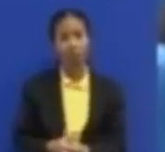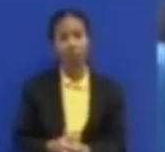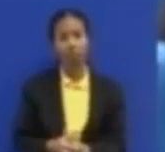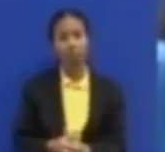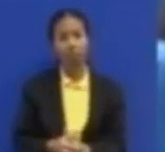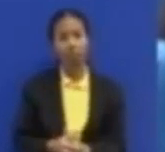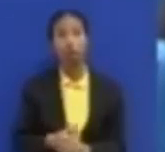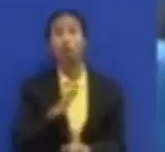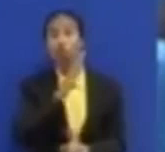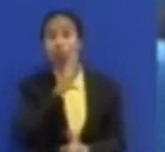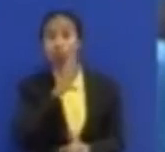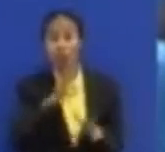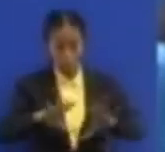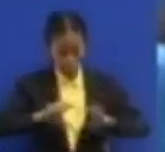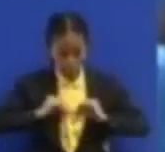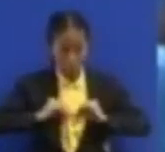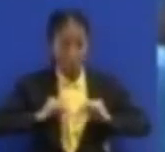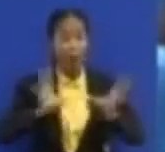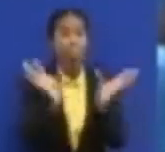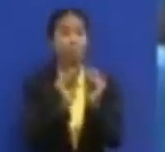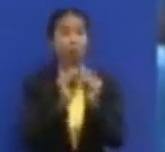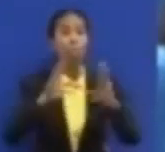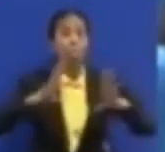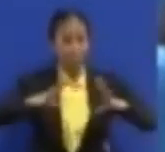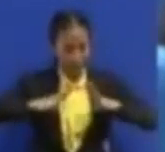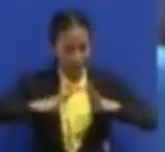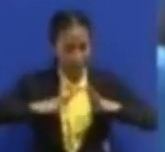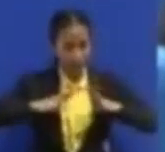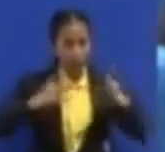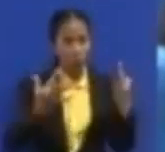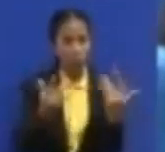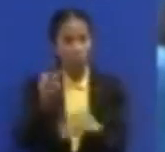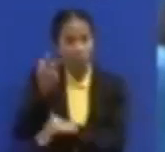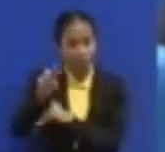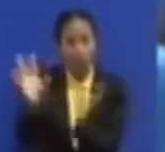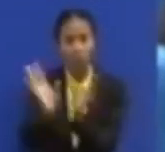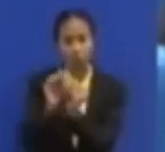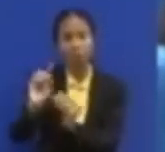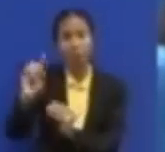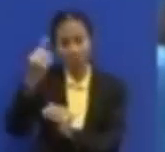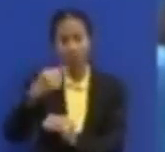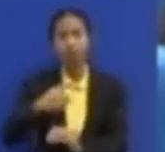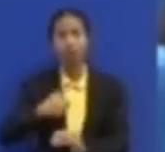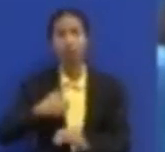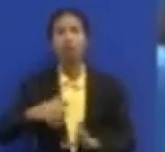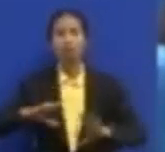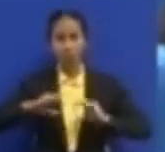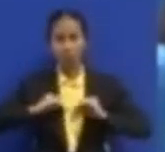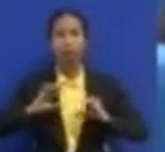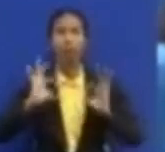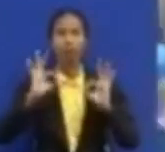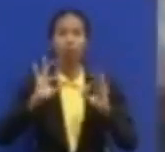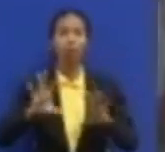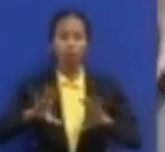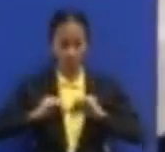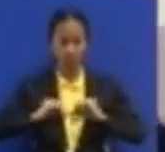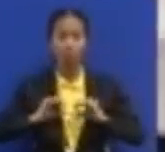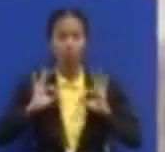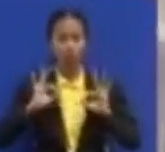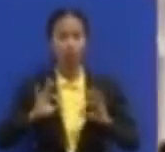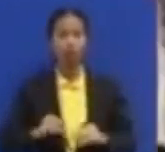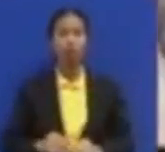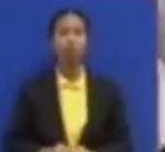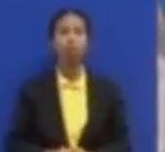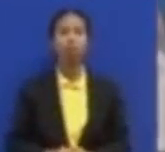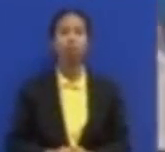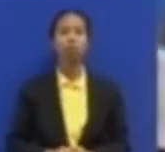กรุณาพักการประชุมแล้วมาประชุมใหม่บ่ายสองผมจะขอเสนอถอนยัตติที่ผมเสนอไปครับ ท่านประธ